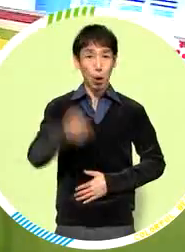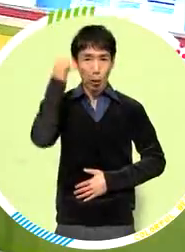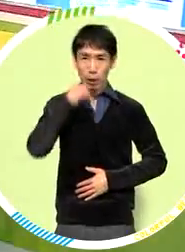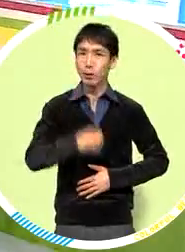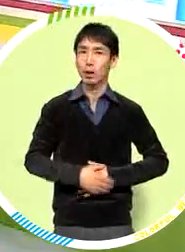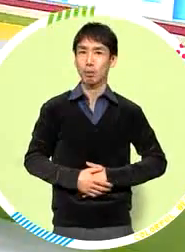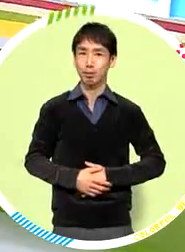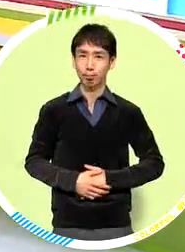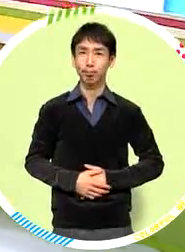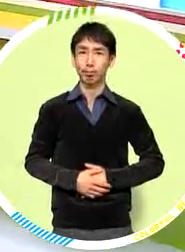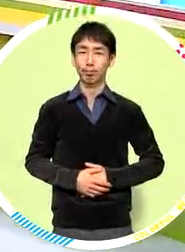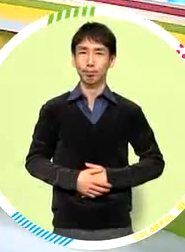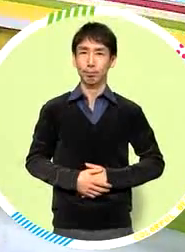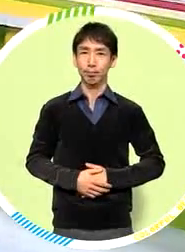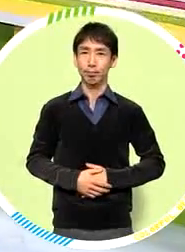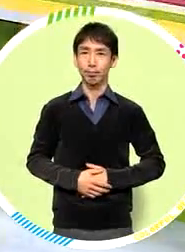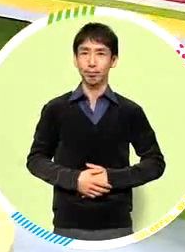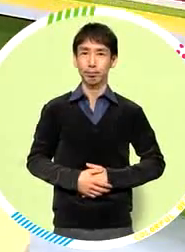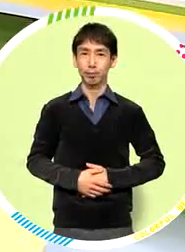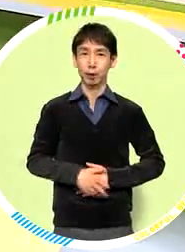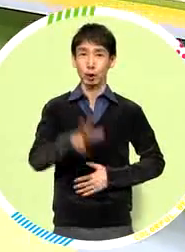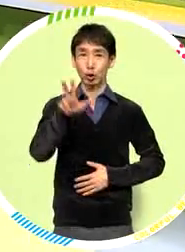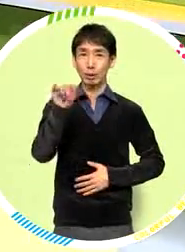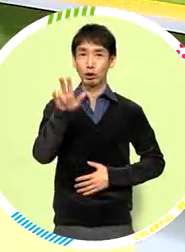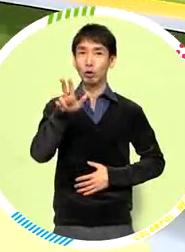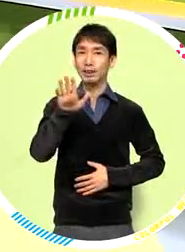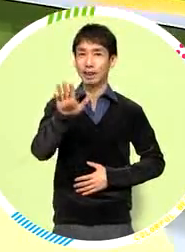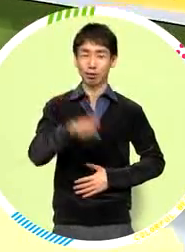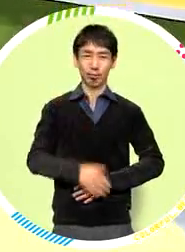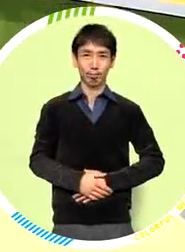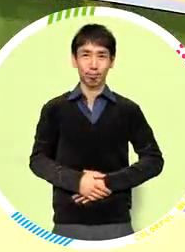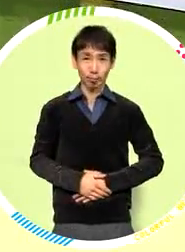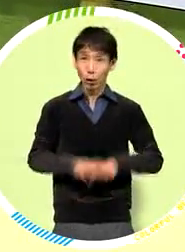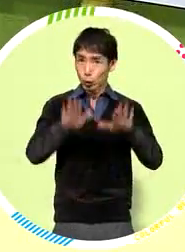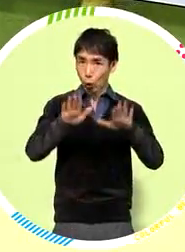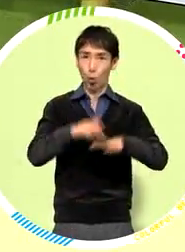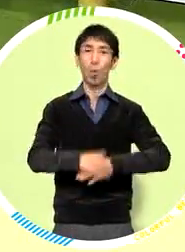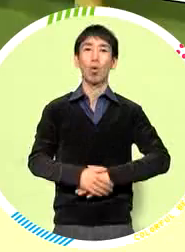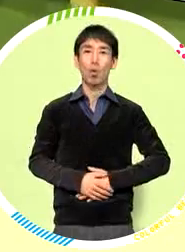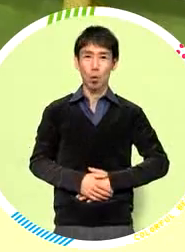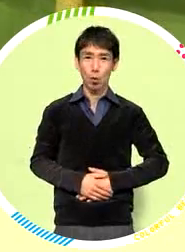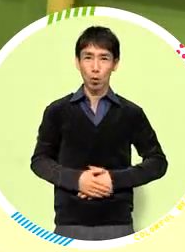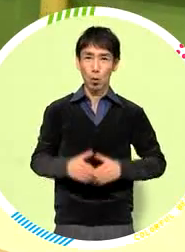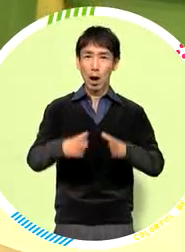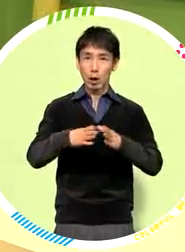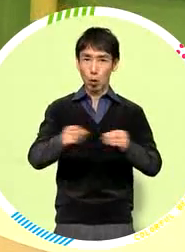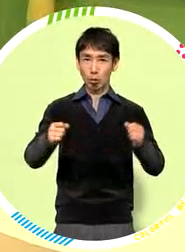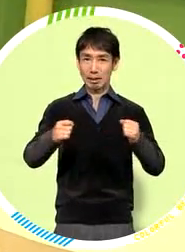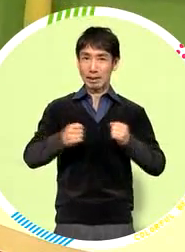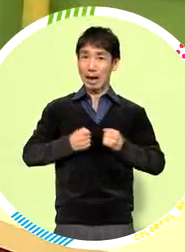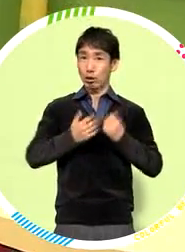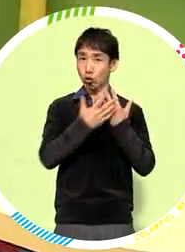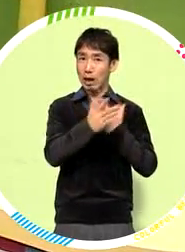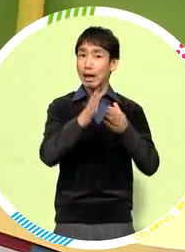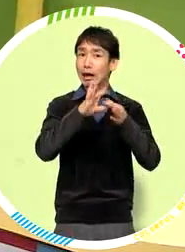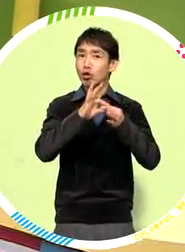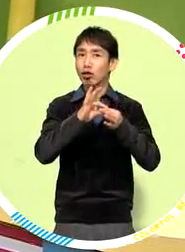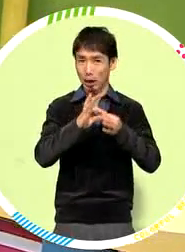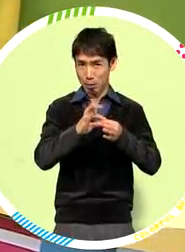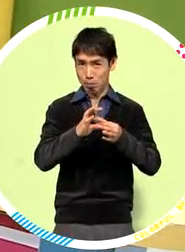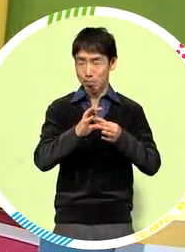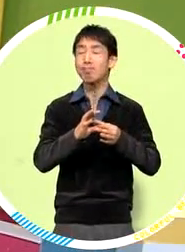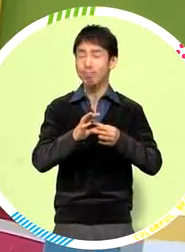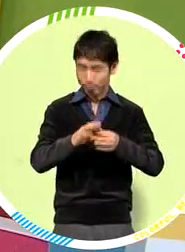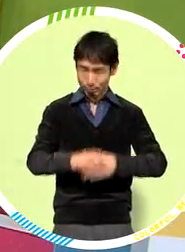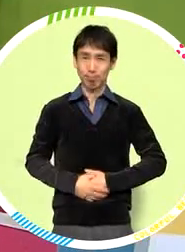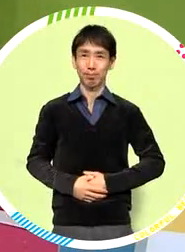おはようございます。 ゆりです 。はい、 さてさて、今日はですね、国体についてですよ。 国体っ